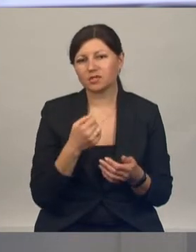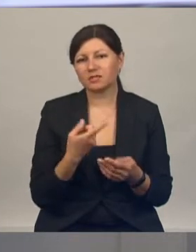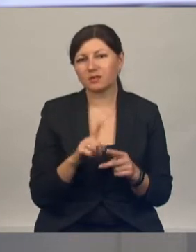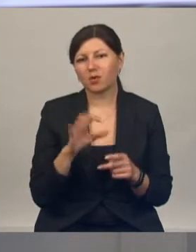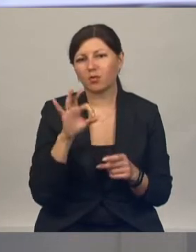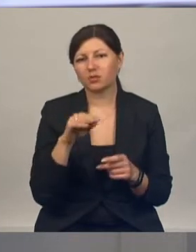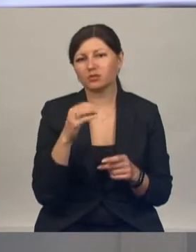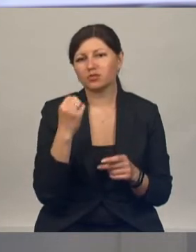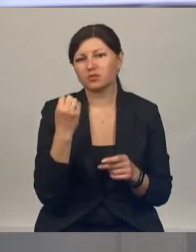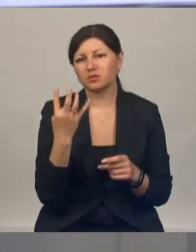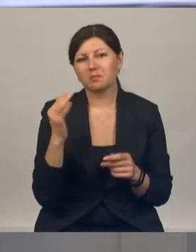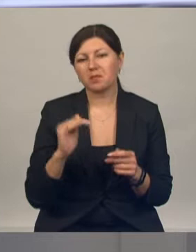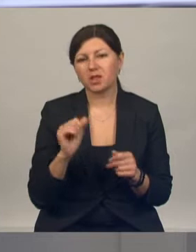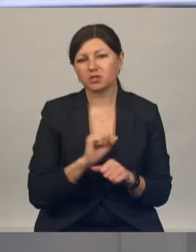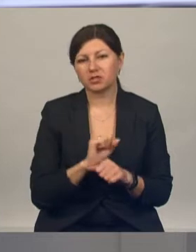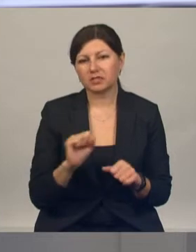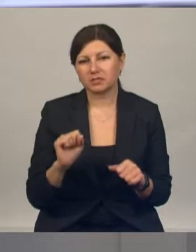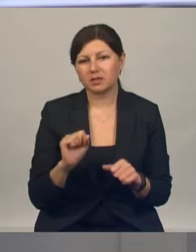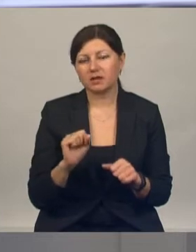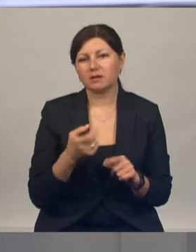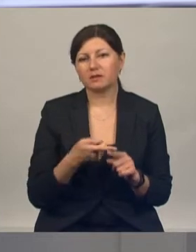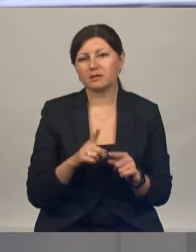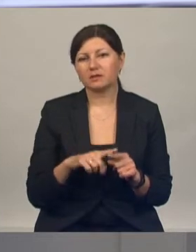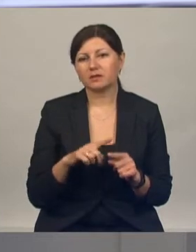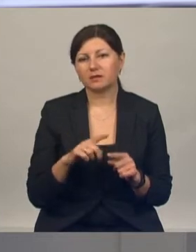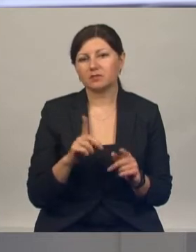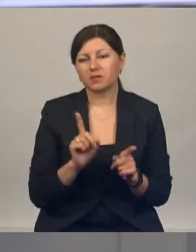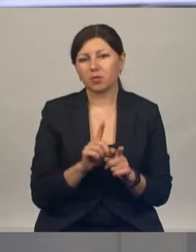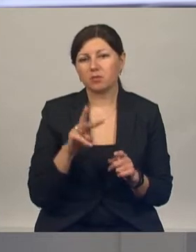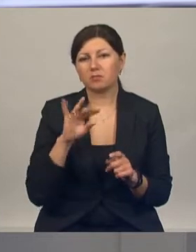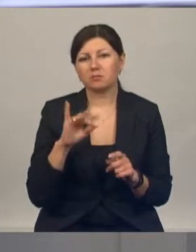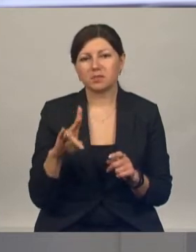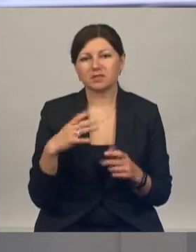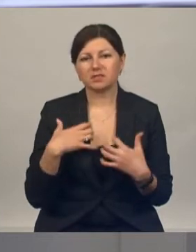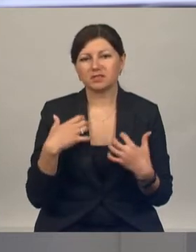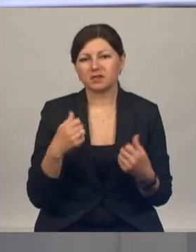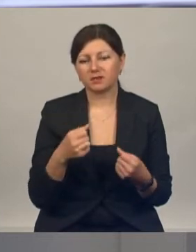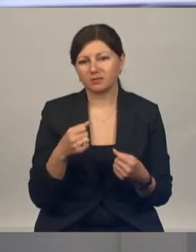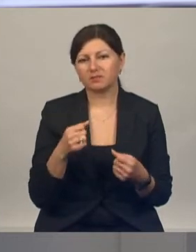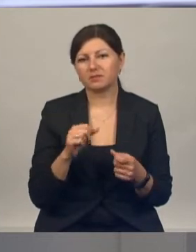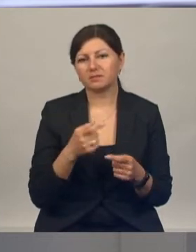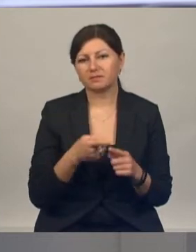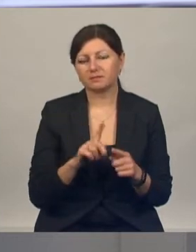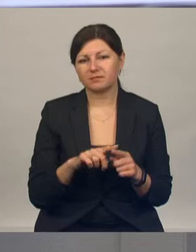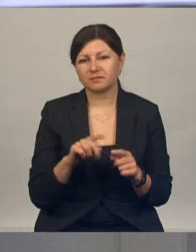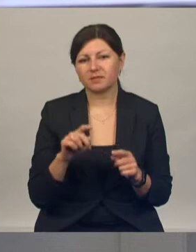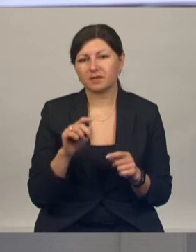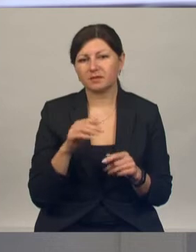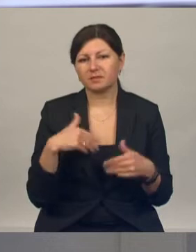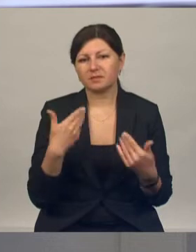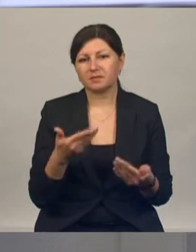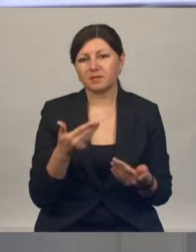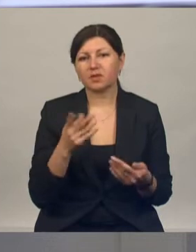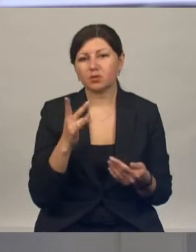вот 14 младше нельзя заниматься нашим спортом, это требование Минздрава. И, в общем-то, до бесконечности. Но